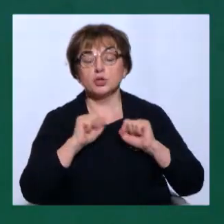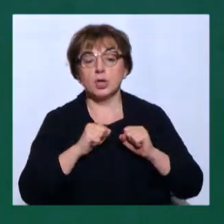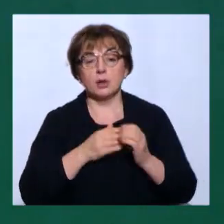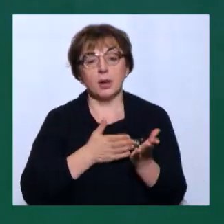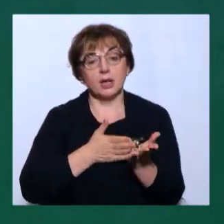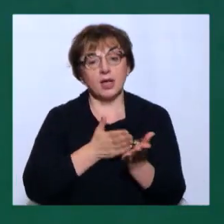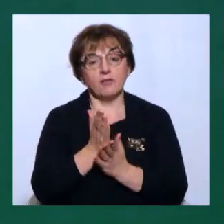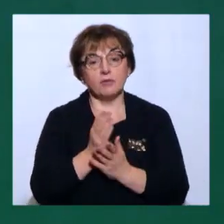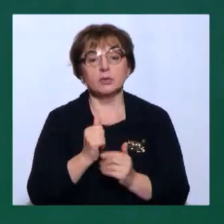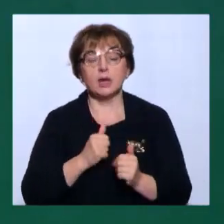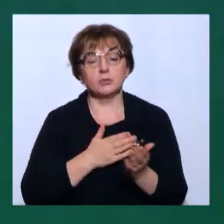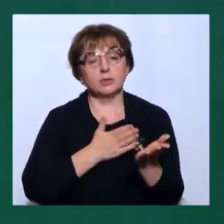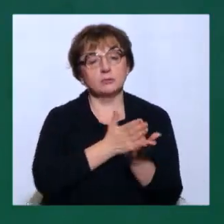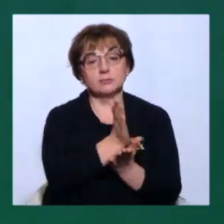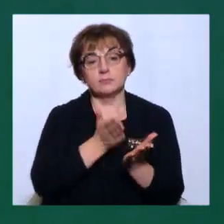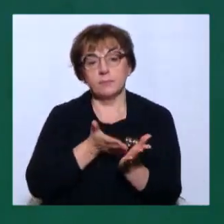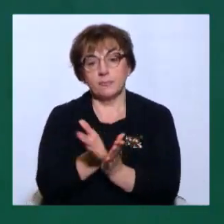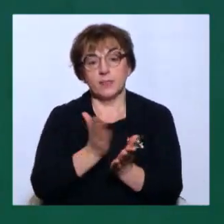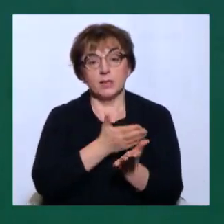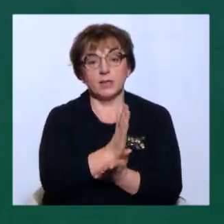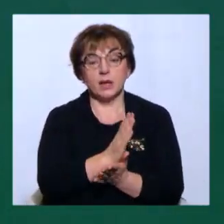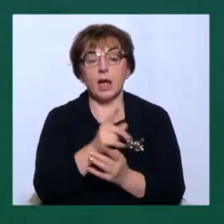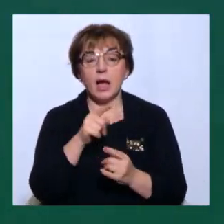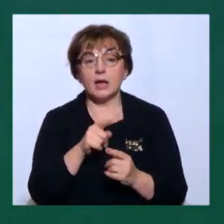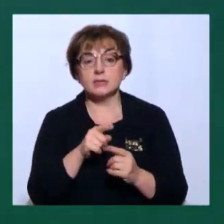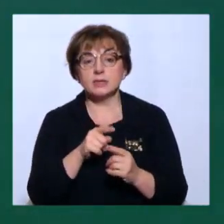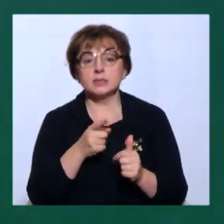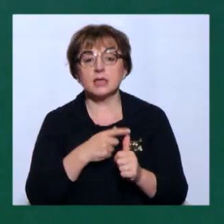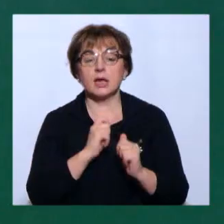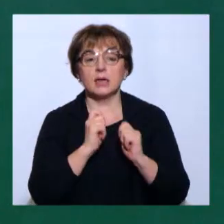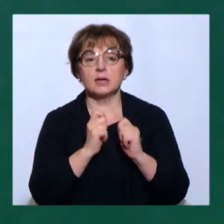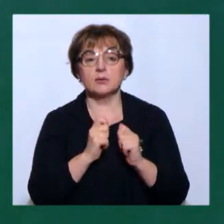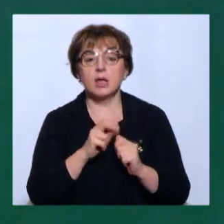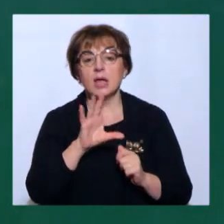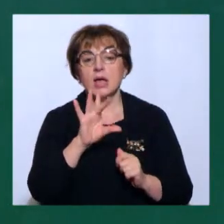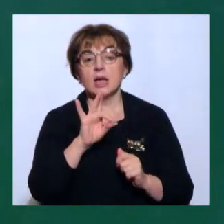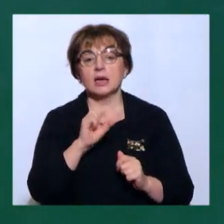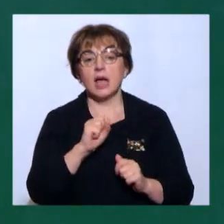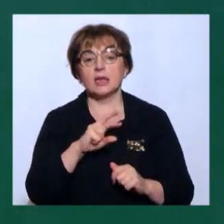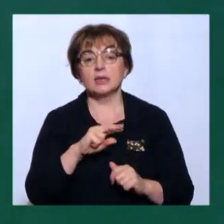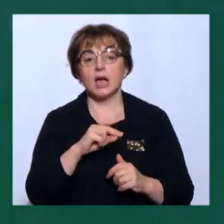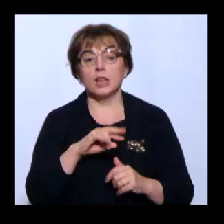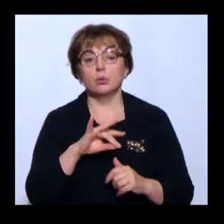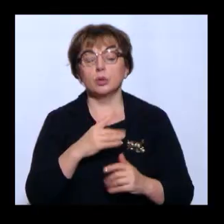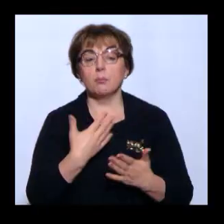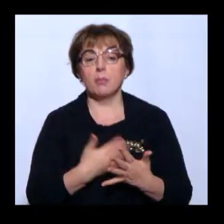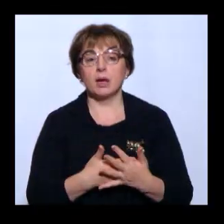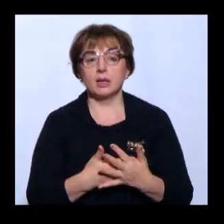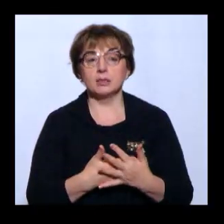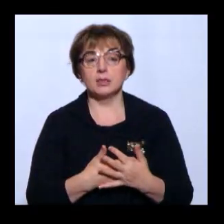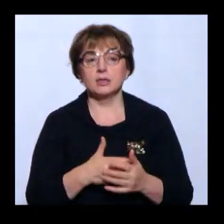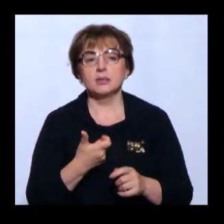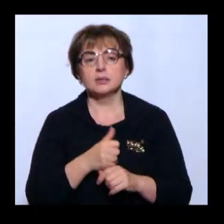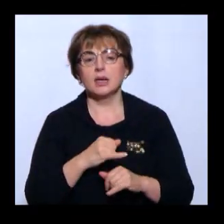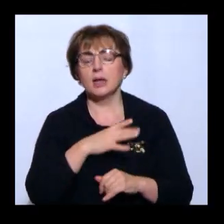გავავლოთ რამდენიმე ღერძი სიმეტრიისა, ასეთ სიმეტრიას ეწოდება რადიალური. მაგალითად, ძალიან